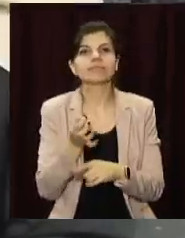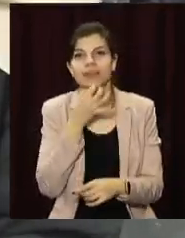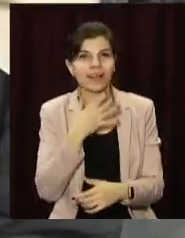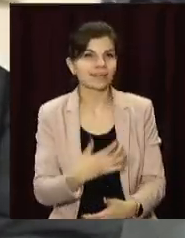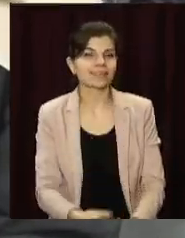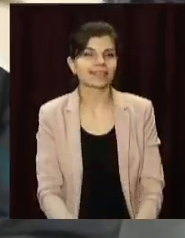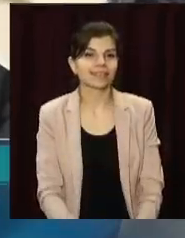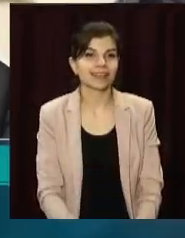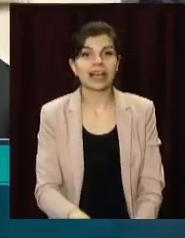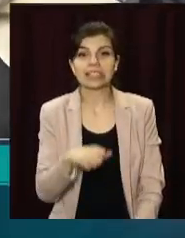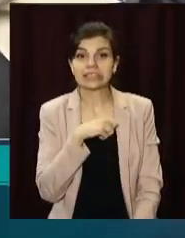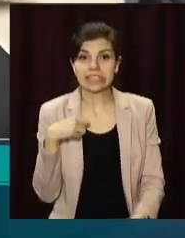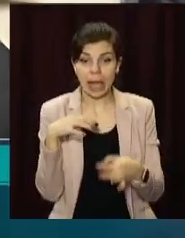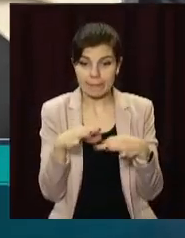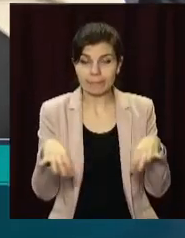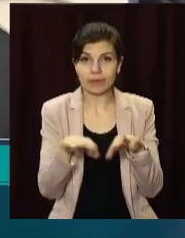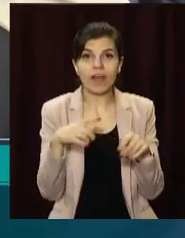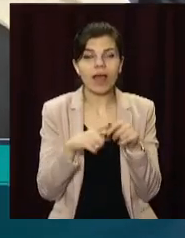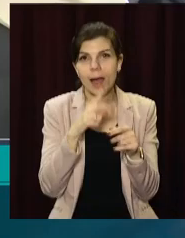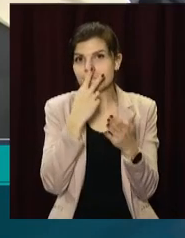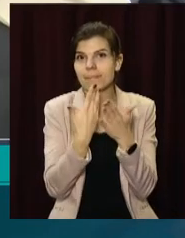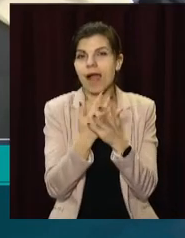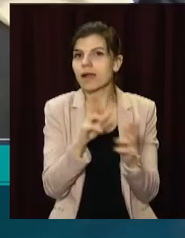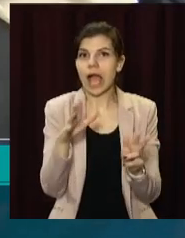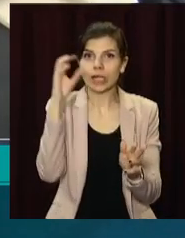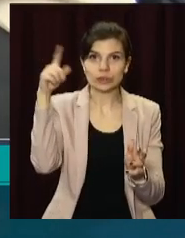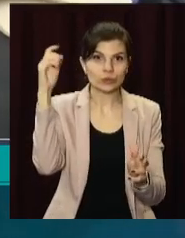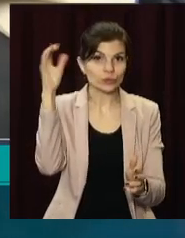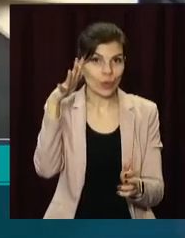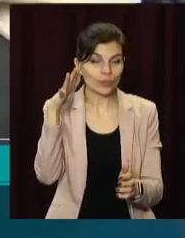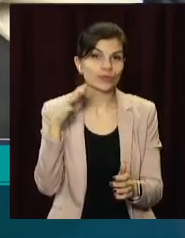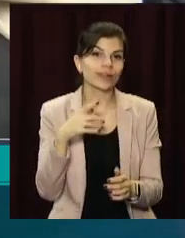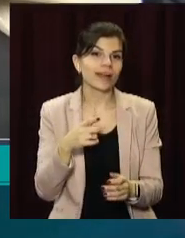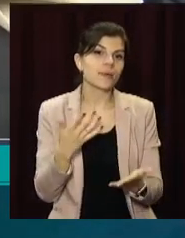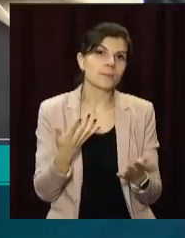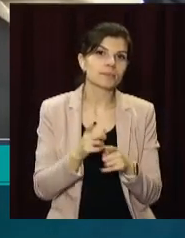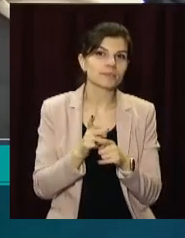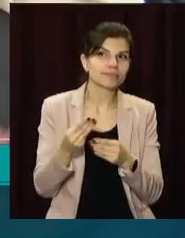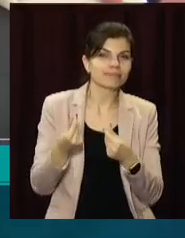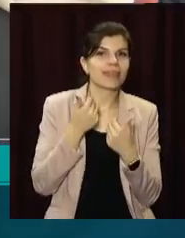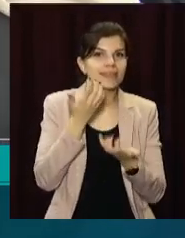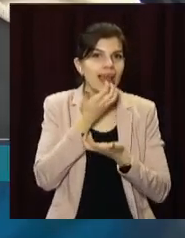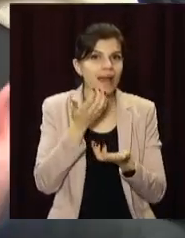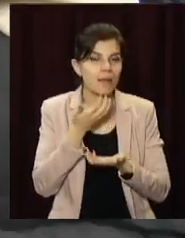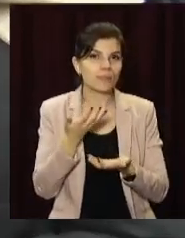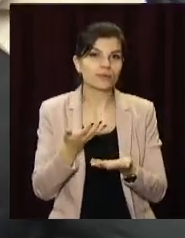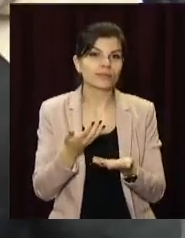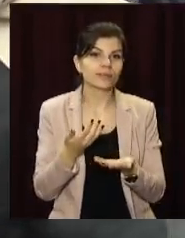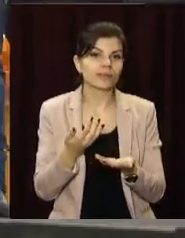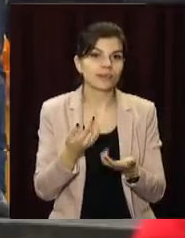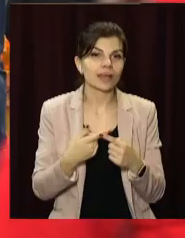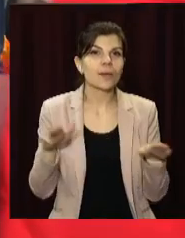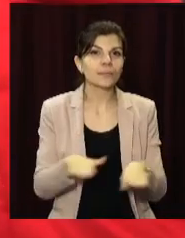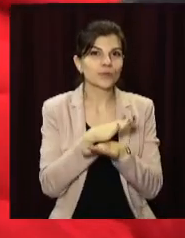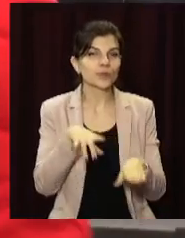Сам млинець символізує сонечко. Для мене це асоціація з таким теплом, з першим співанням